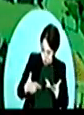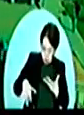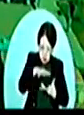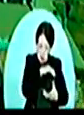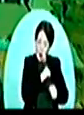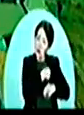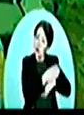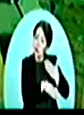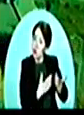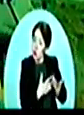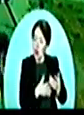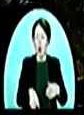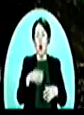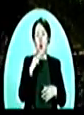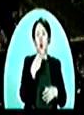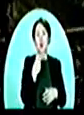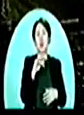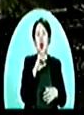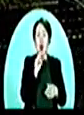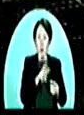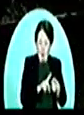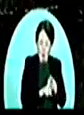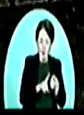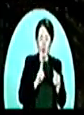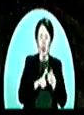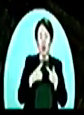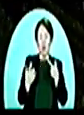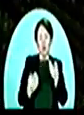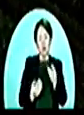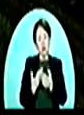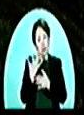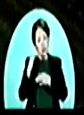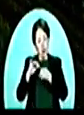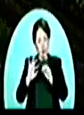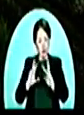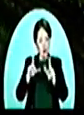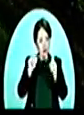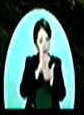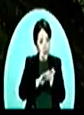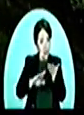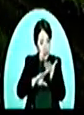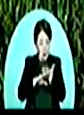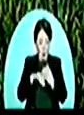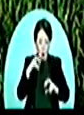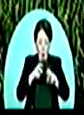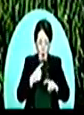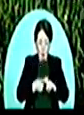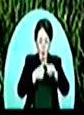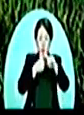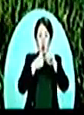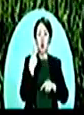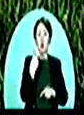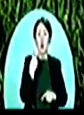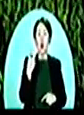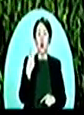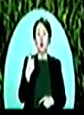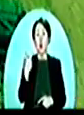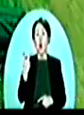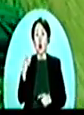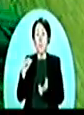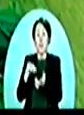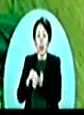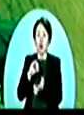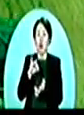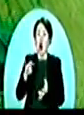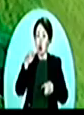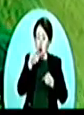төхөөрөмжийг нийлүүлснээр өтрөм, тижээлийн тарималын техникийн шинжилэл хийгдэж, тижээл үйлдвэрлэлийн хэмжээ 120 мянган тонд хүрсэн бөгөөд